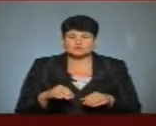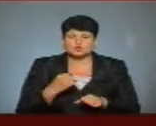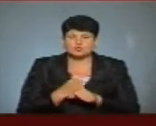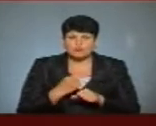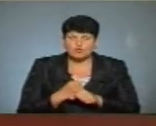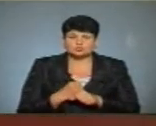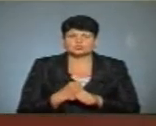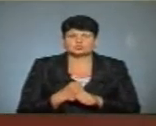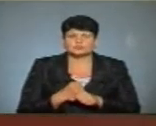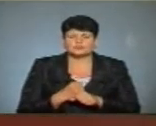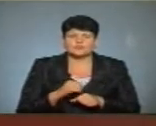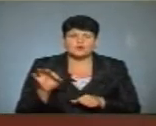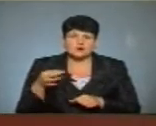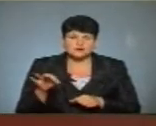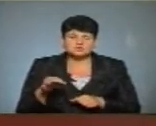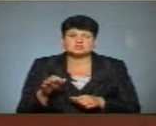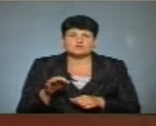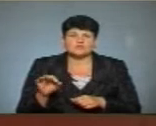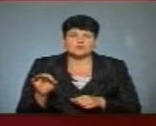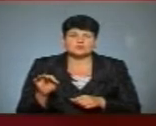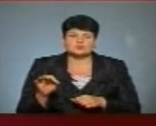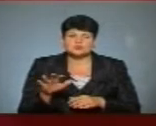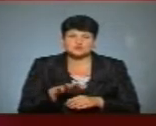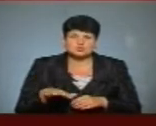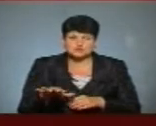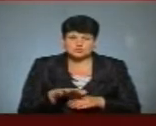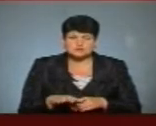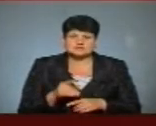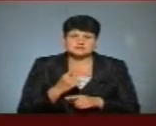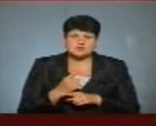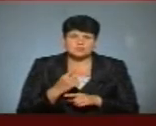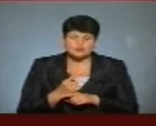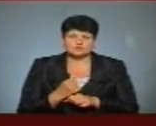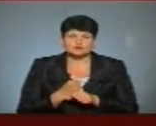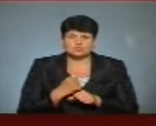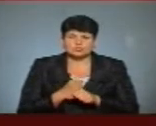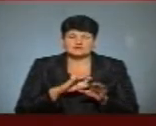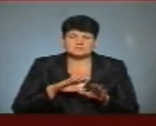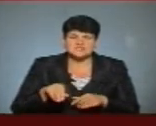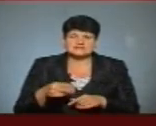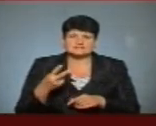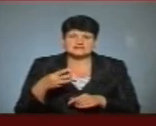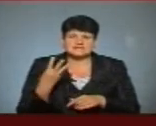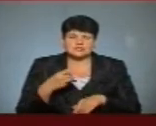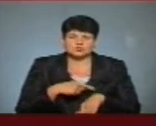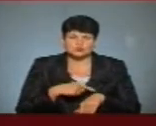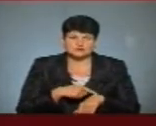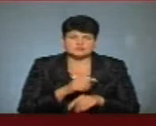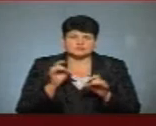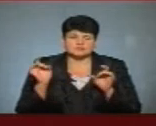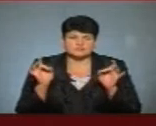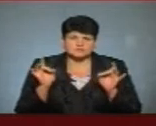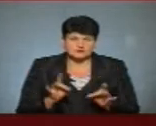У помаранчевій зоні заборонена робота розважальних закладів і ресторанів після 23-ї години. Планова